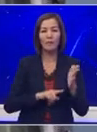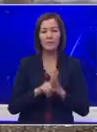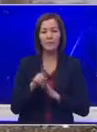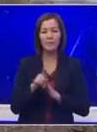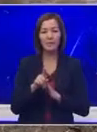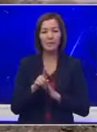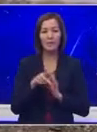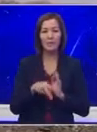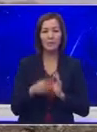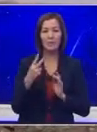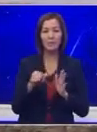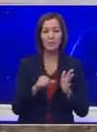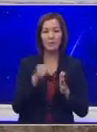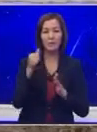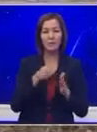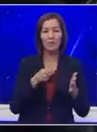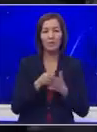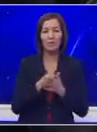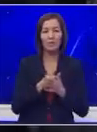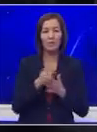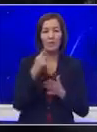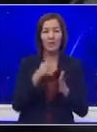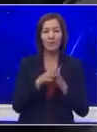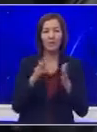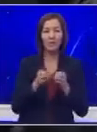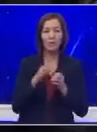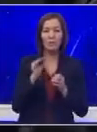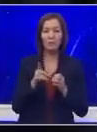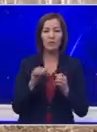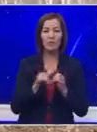ақпарынша, 2026 жылға дейін қант қызылшасының алқабын 15 мың